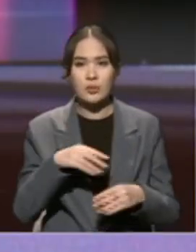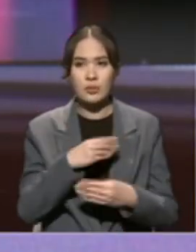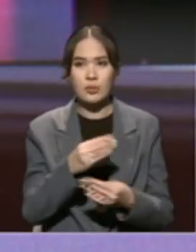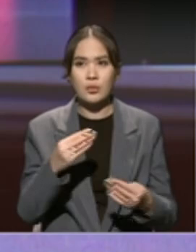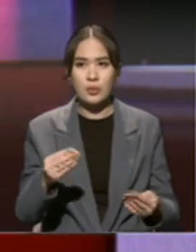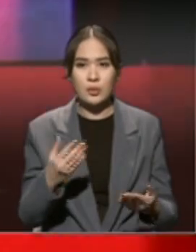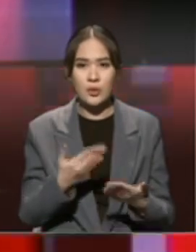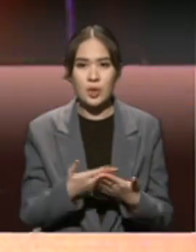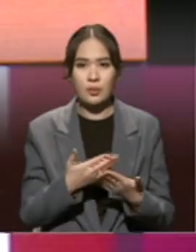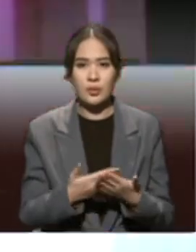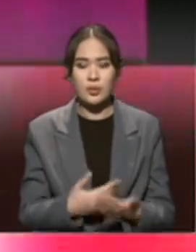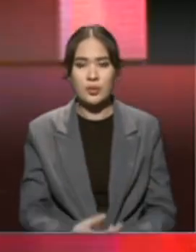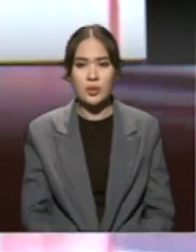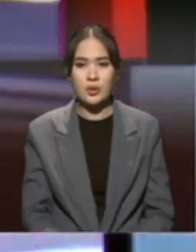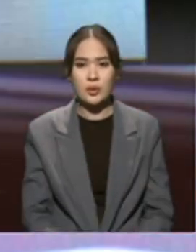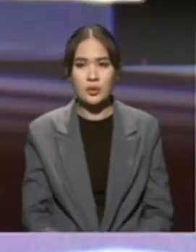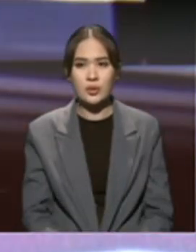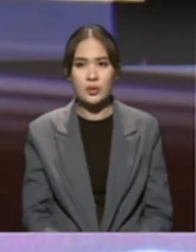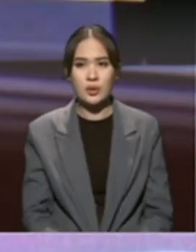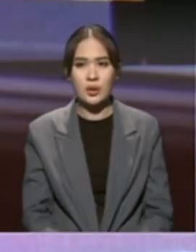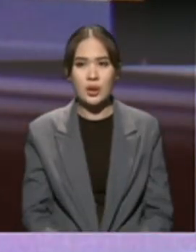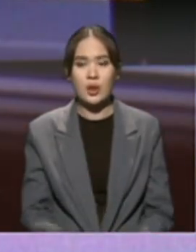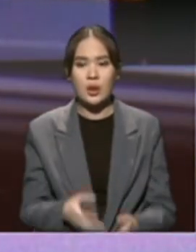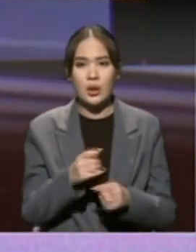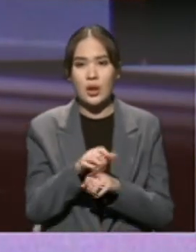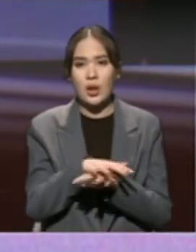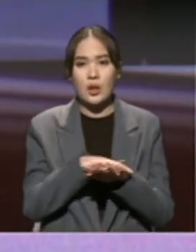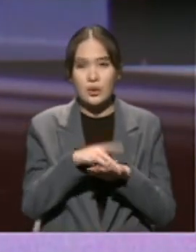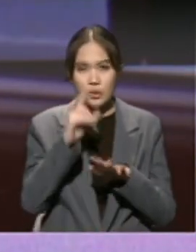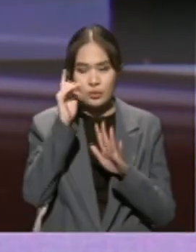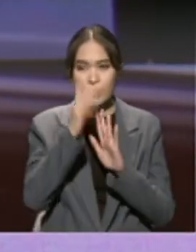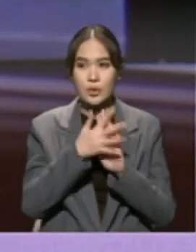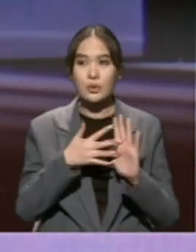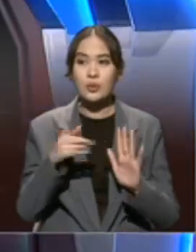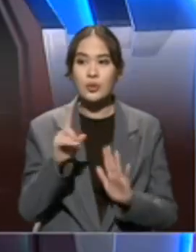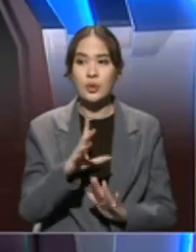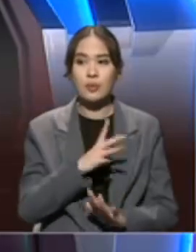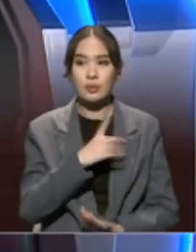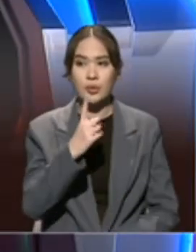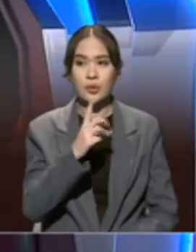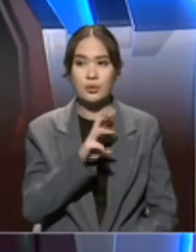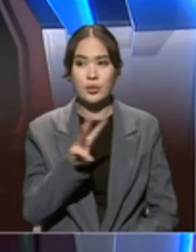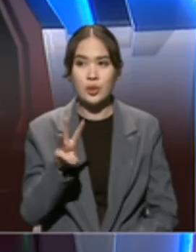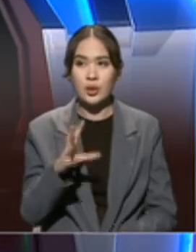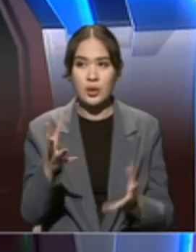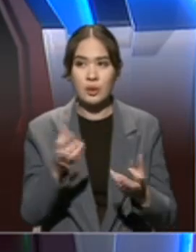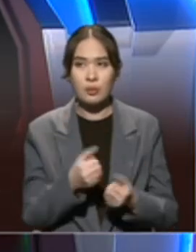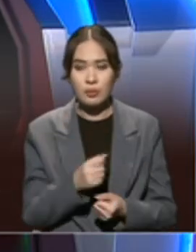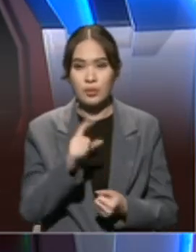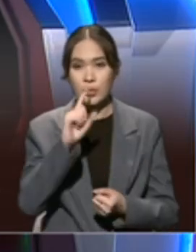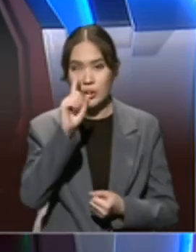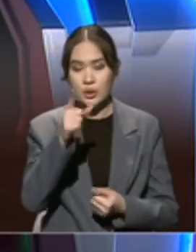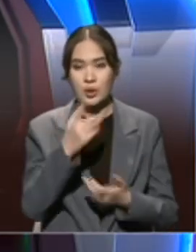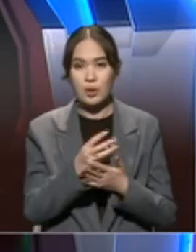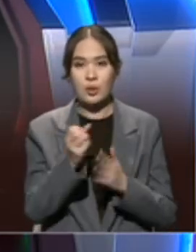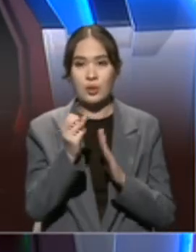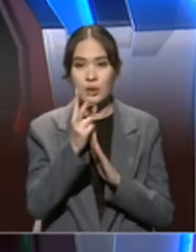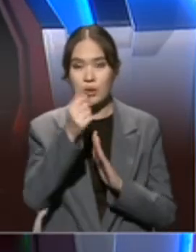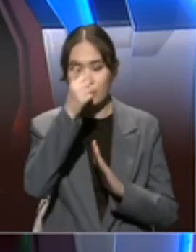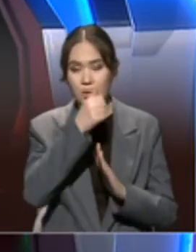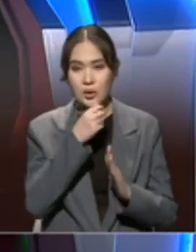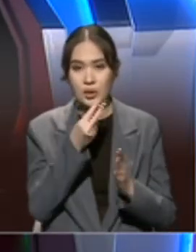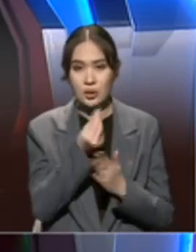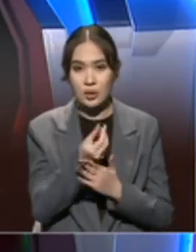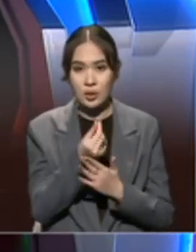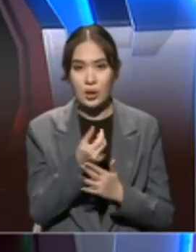кісіге. Бір нәрседен жаңағыдай қысқаша ғана халыққа түсінікті болу үшін, мысалға 1 миллион теңгені аласыз, 1 жылға аласыз, 12 ай бойы төлеуіңіз керек. Сіз